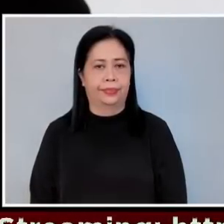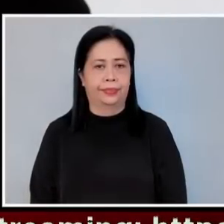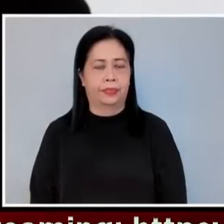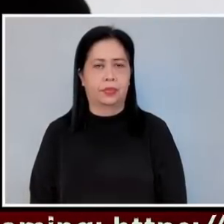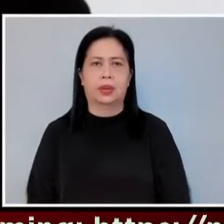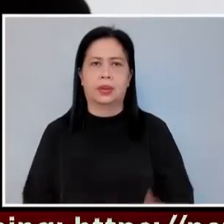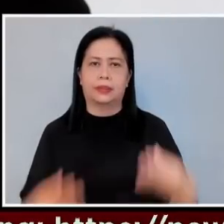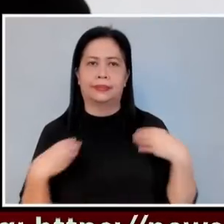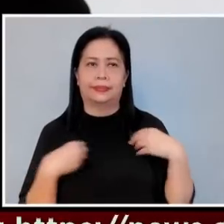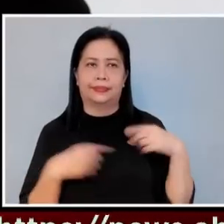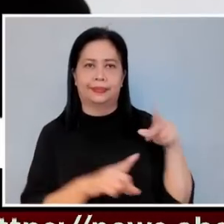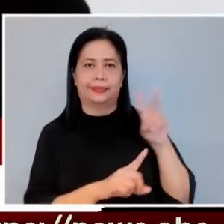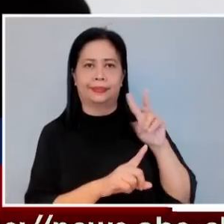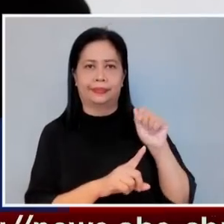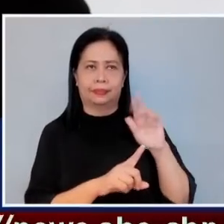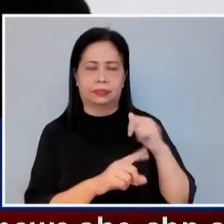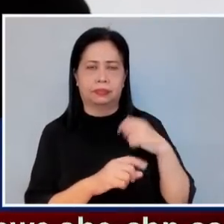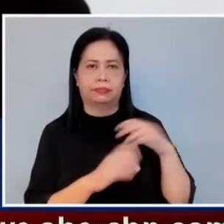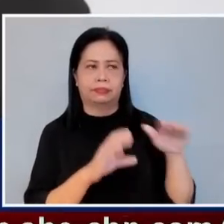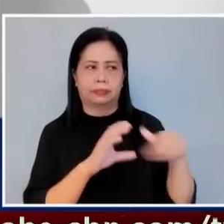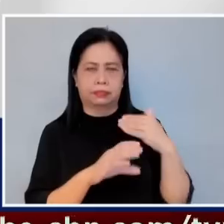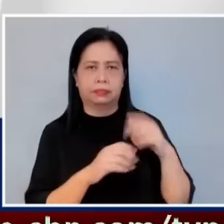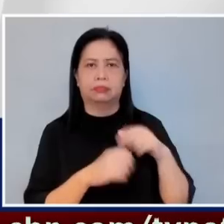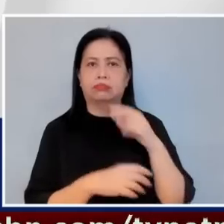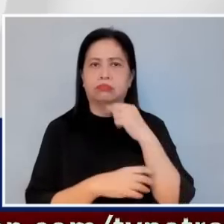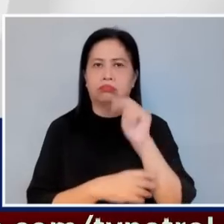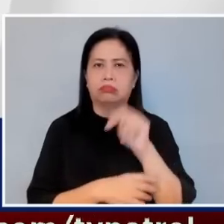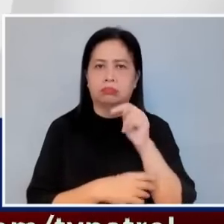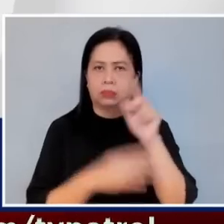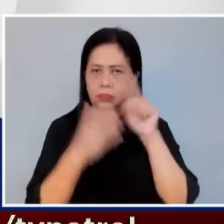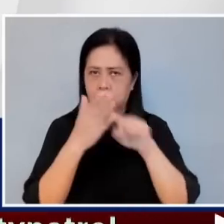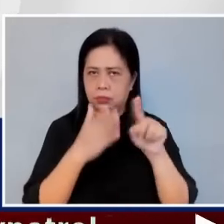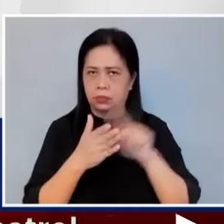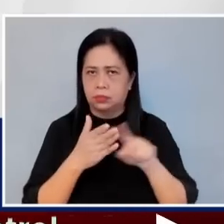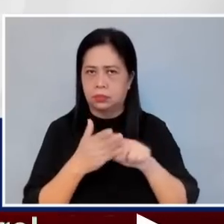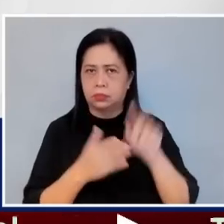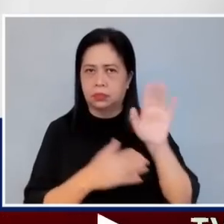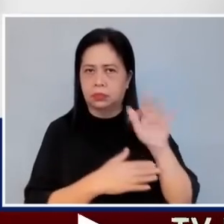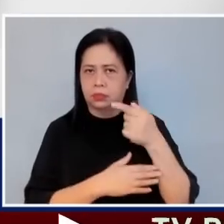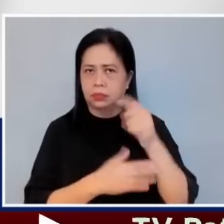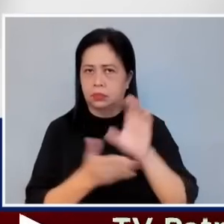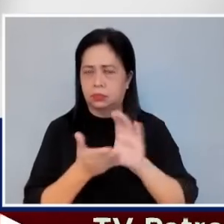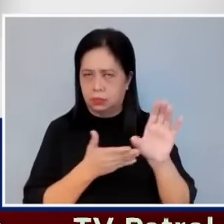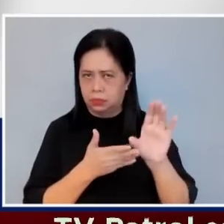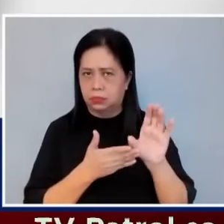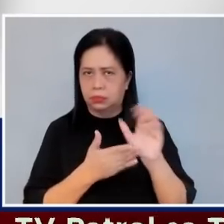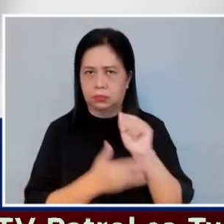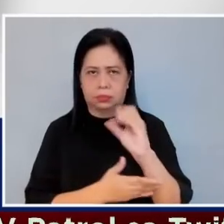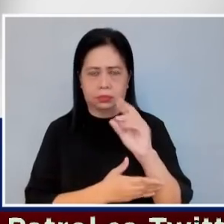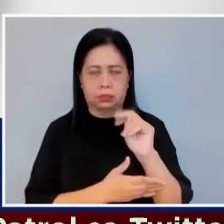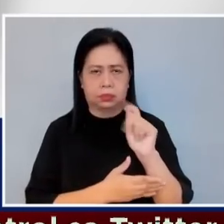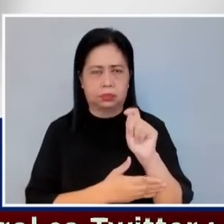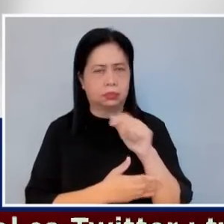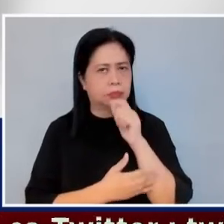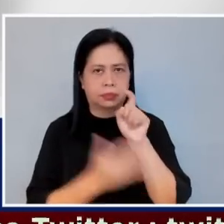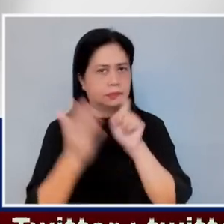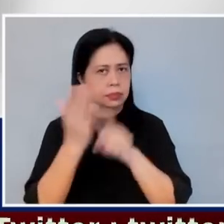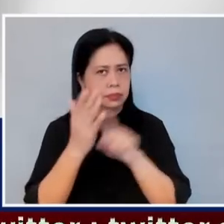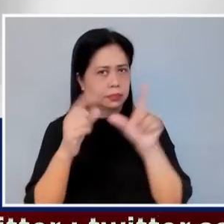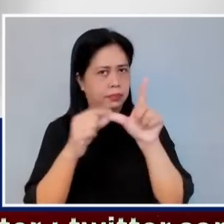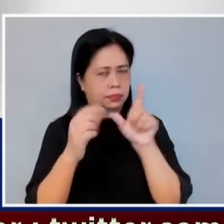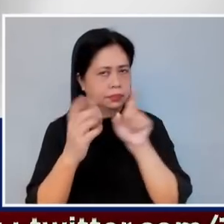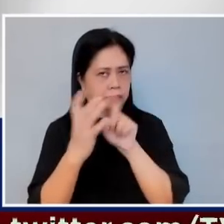Nakatanggap si Valerie ng email na sinasabing kailangan niyang i-verify ang kanyang GCash account. Hindi niya kinlik ang link sa